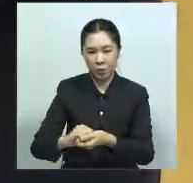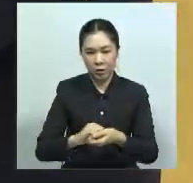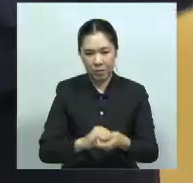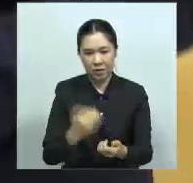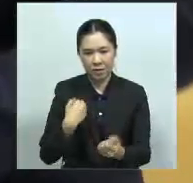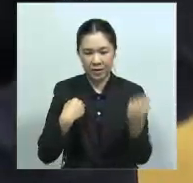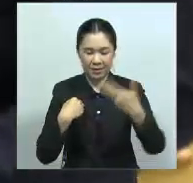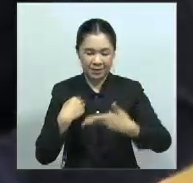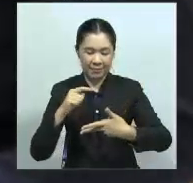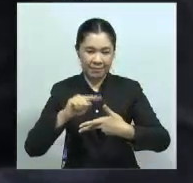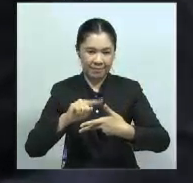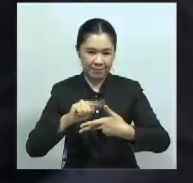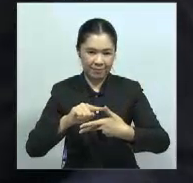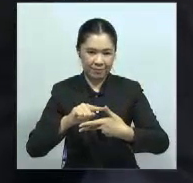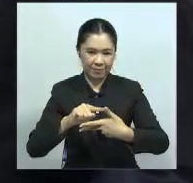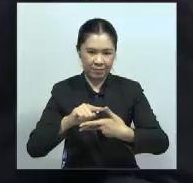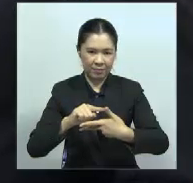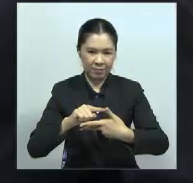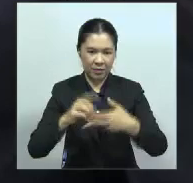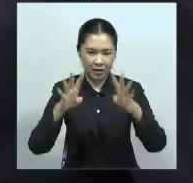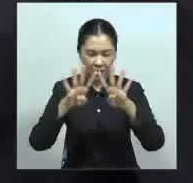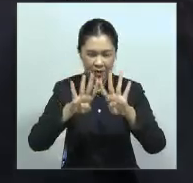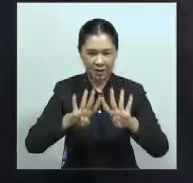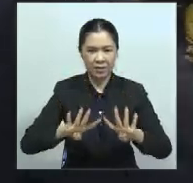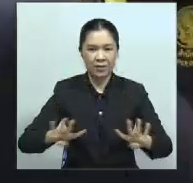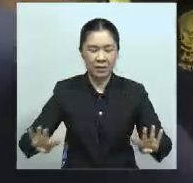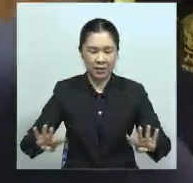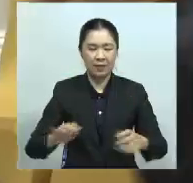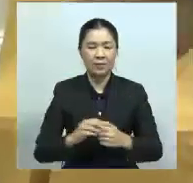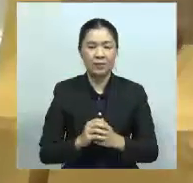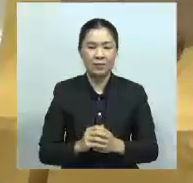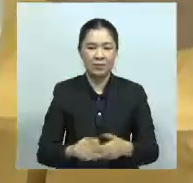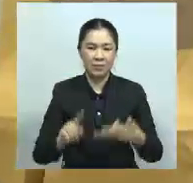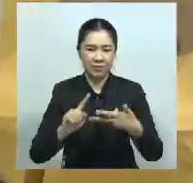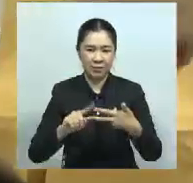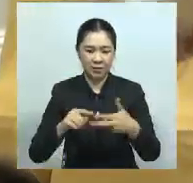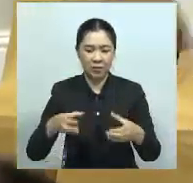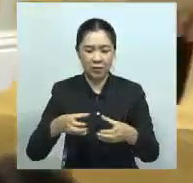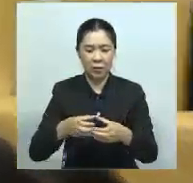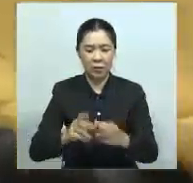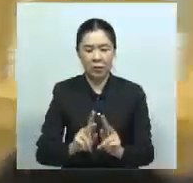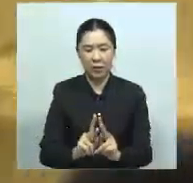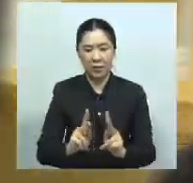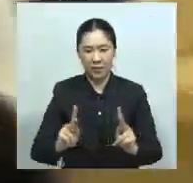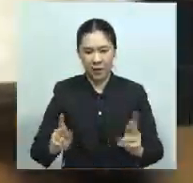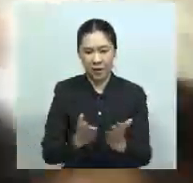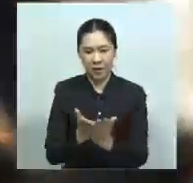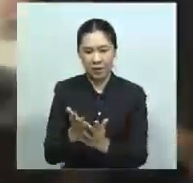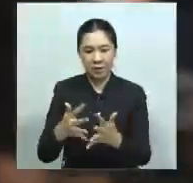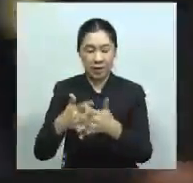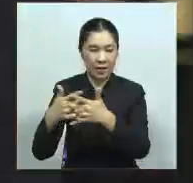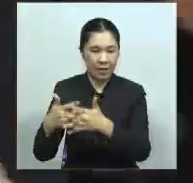3ฝ่ายคืออาเซียนไทยยูธเฮอริเทจเซ็นเตอร์แล้วก็มีคณะกรรมการโครงการฝ่ายสหรัฐอเม